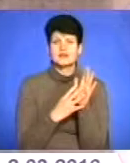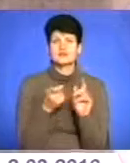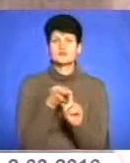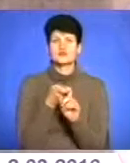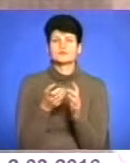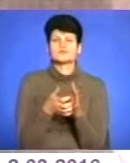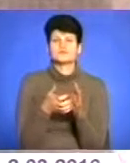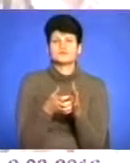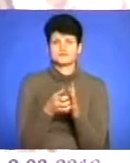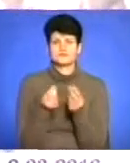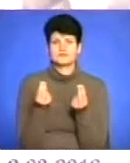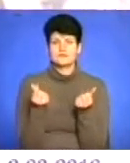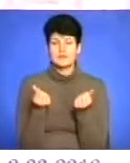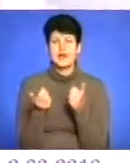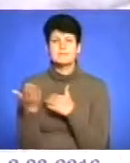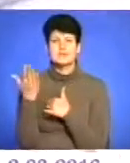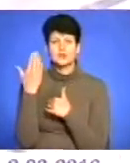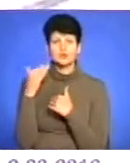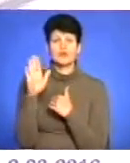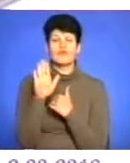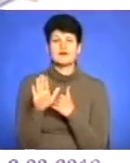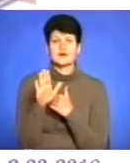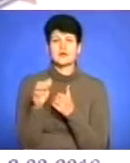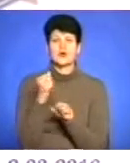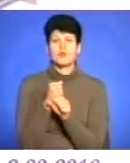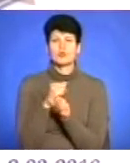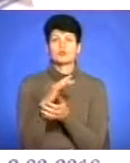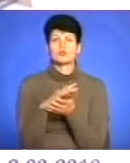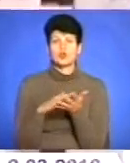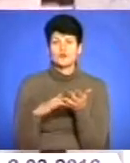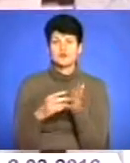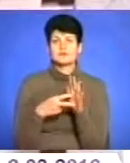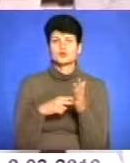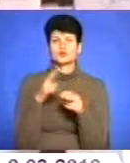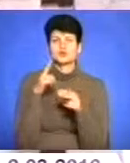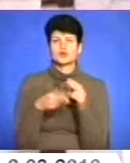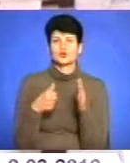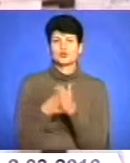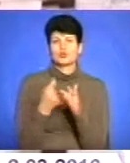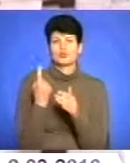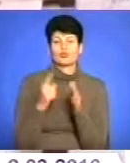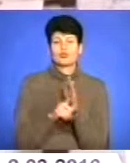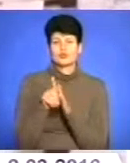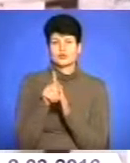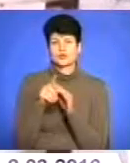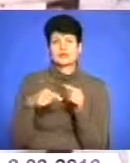відсутність фінансування. А минулого вересня роботи продовжили і планують їх завершити до початку наступного навчального року.